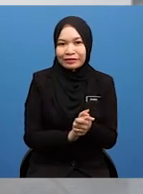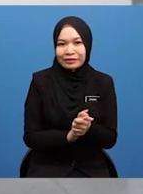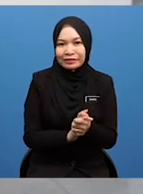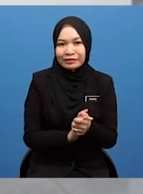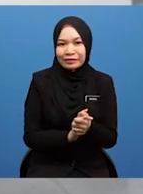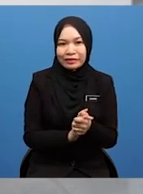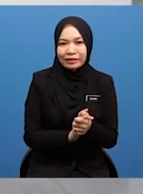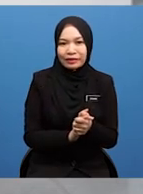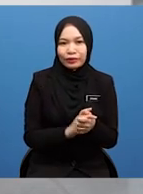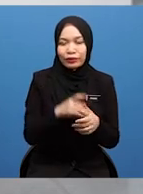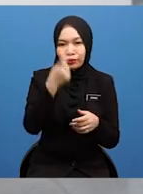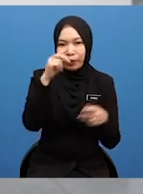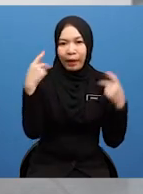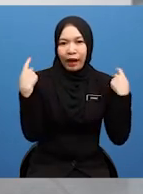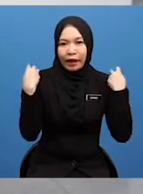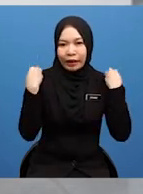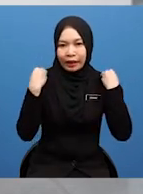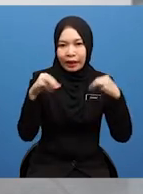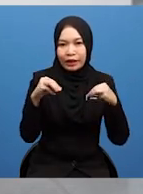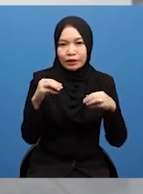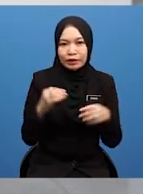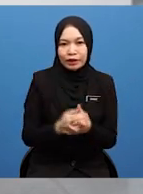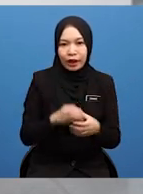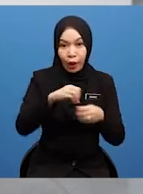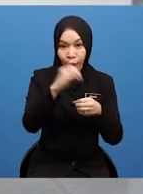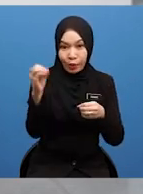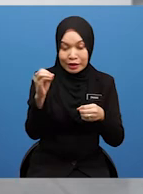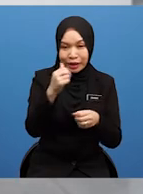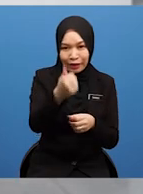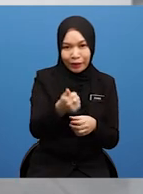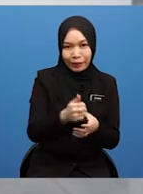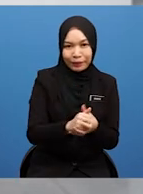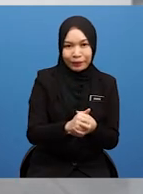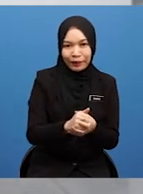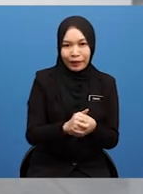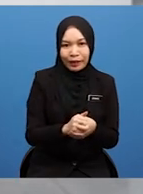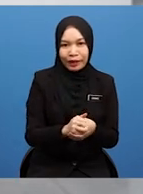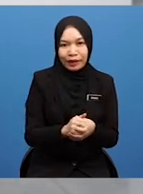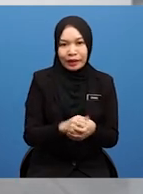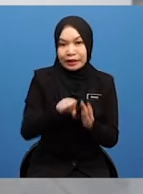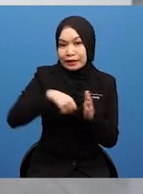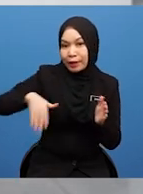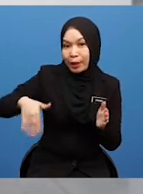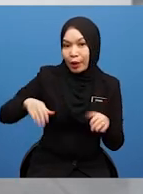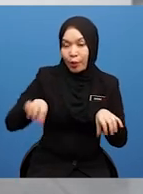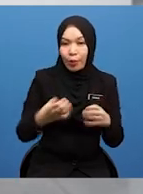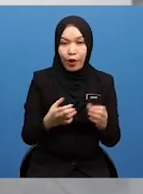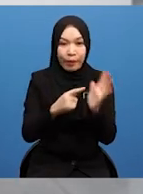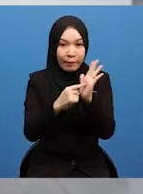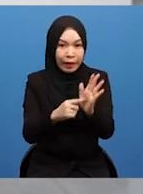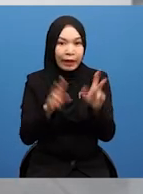tapi itu belum habis lagi untuk pameran dan peragaan ini selepas membuat pameran nokia.jar harus